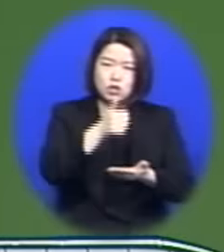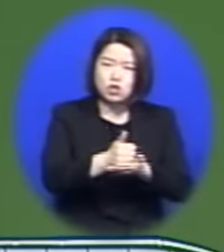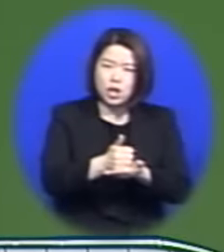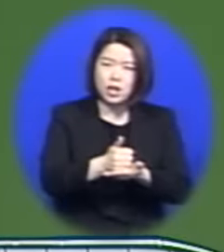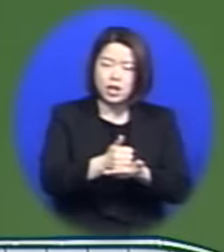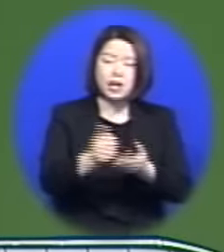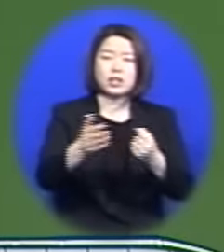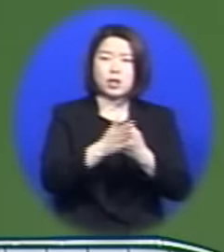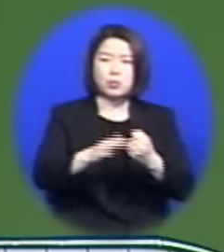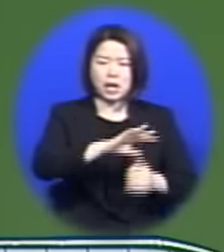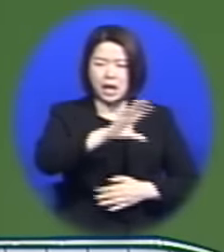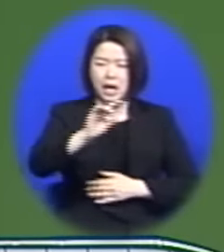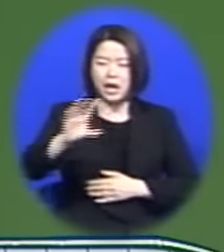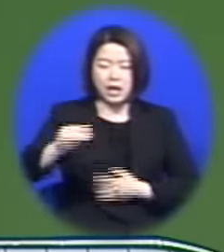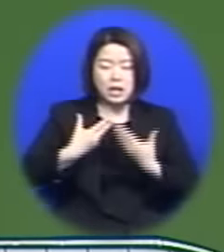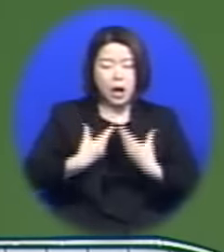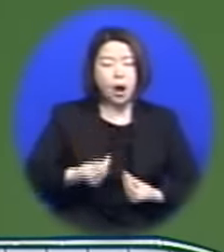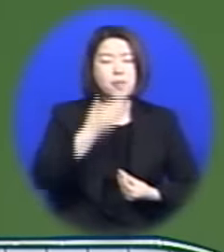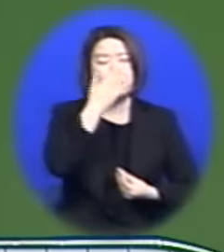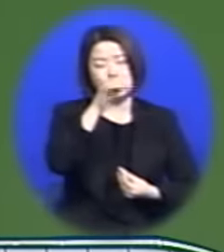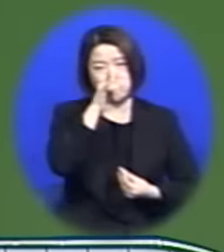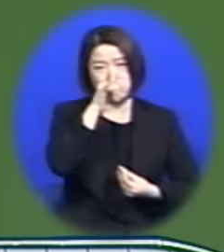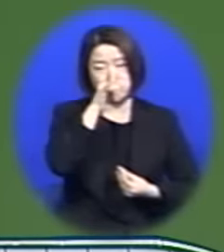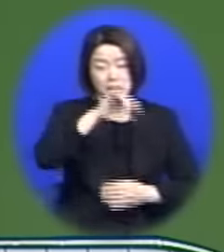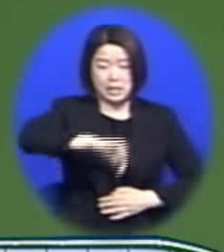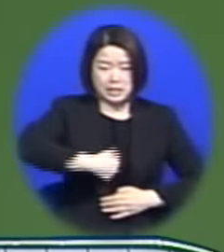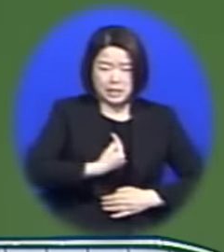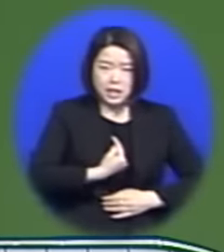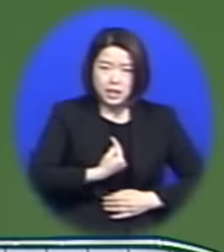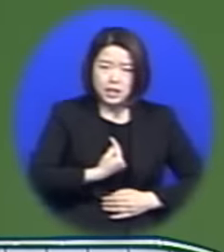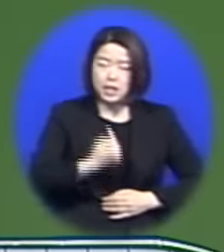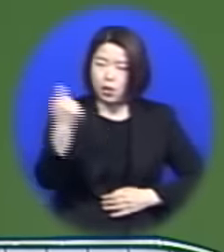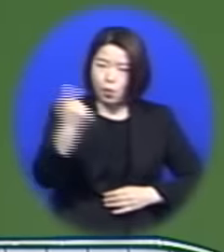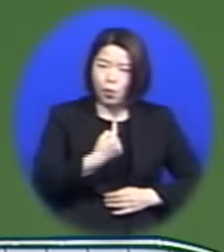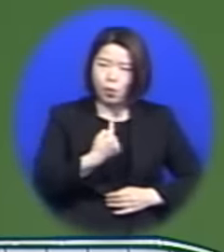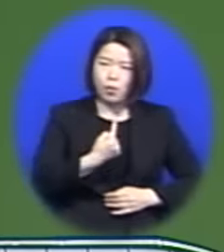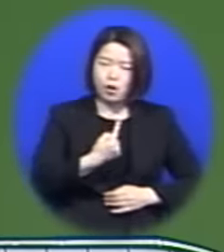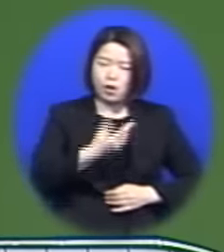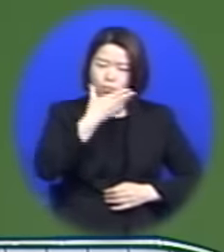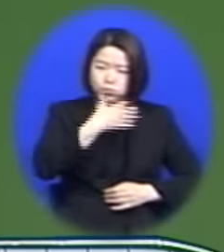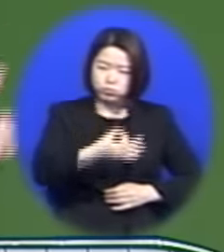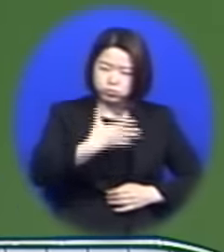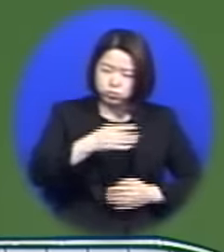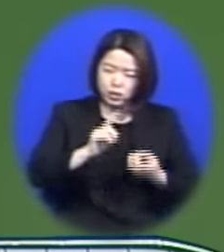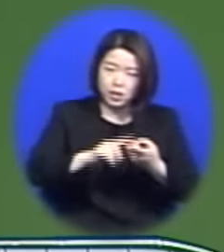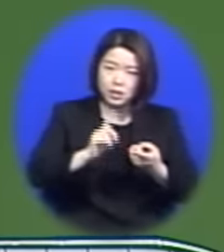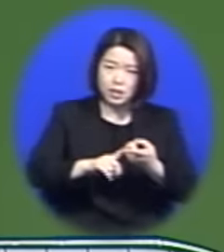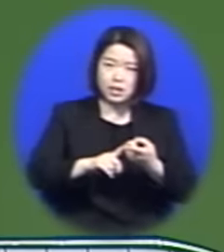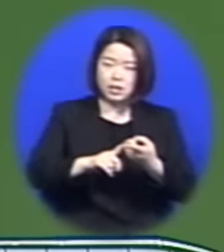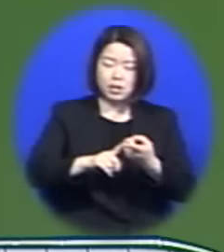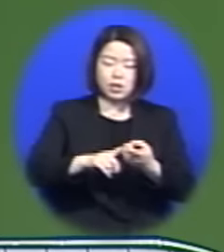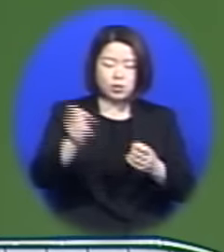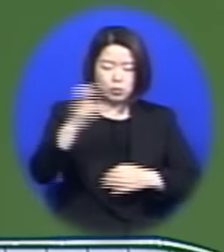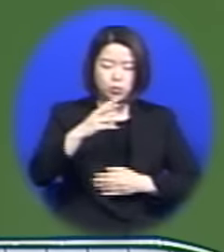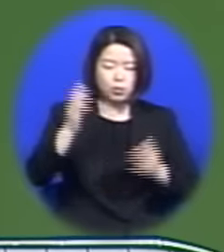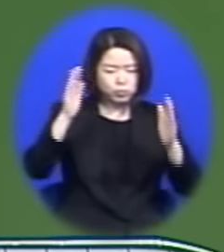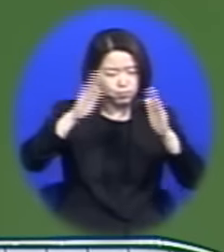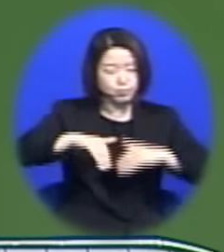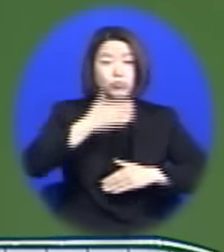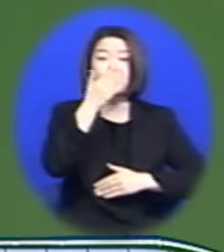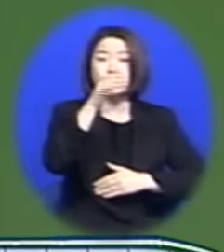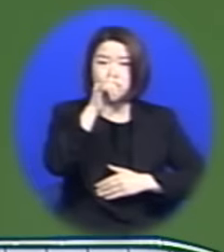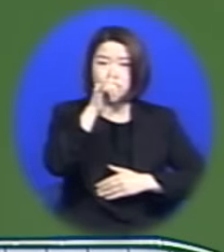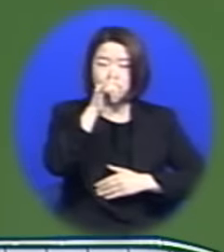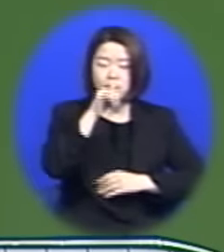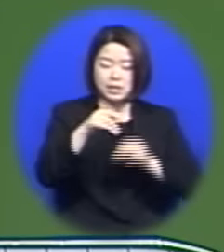때때로는 절망할 때도 있습니다 자기 자신에게 임한 불행스러운 일들로 인해서 또 무너질 때도 있습니다